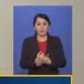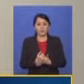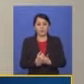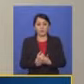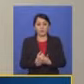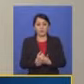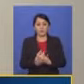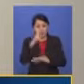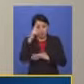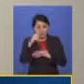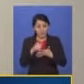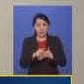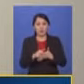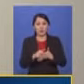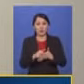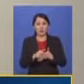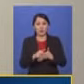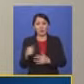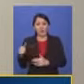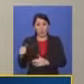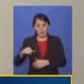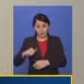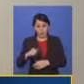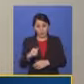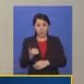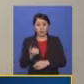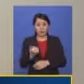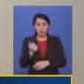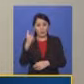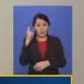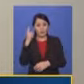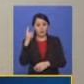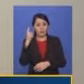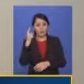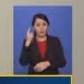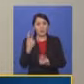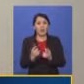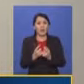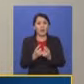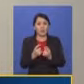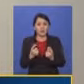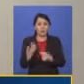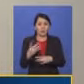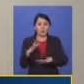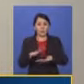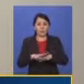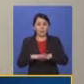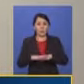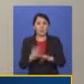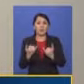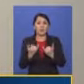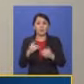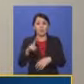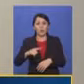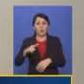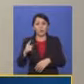ұнанып қалатты, өз құрбысына хабарласады. Мұнда карточка керек еді банктік, сол сізге қазір нөмір